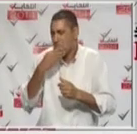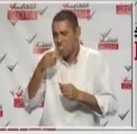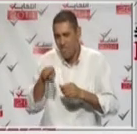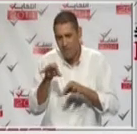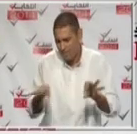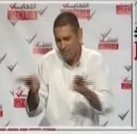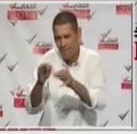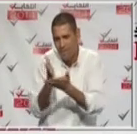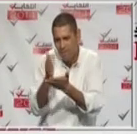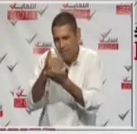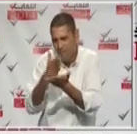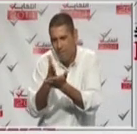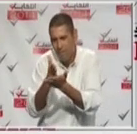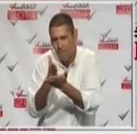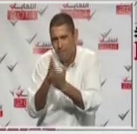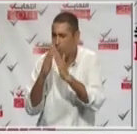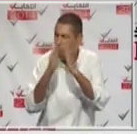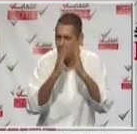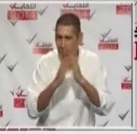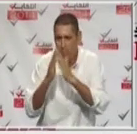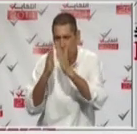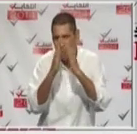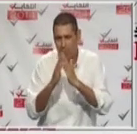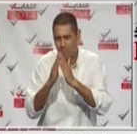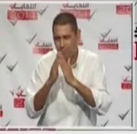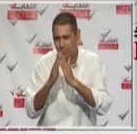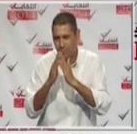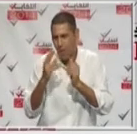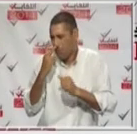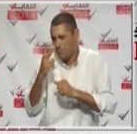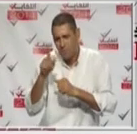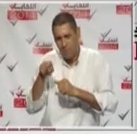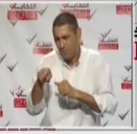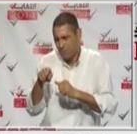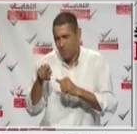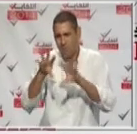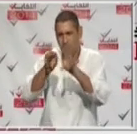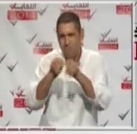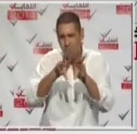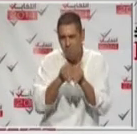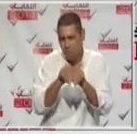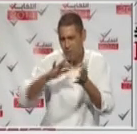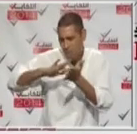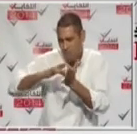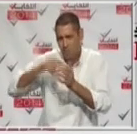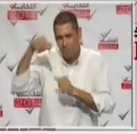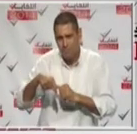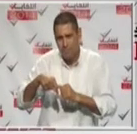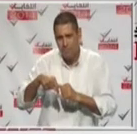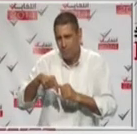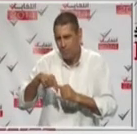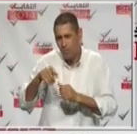التهيئة الترابية والتهيئة العمرانية، لأن الأراضي هذه التي يقطنها المتساكنون يجب أن تكون منظمة حتى لا